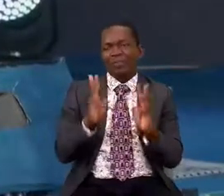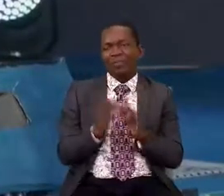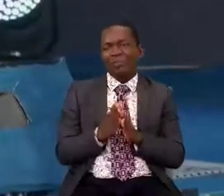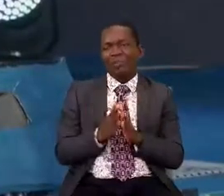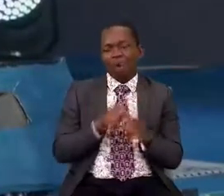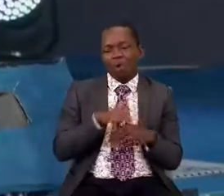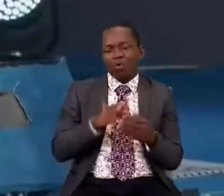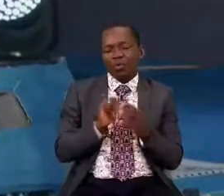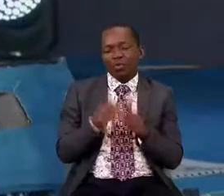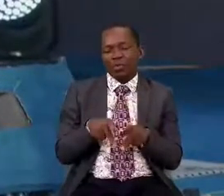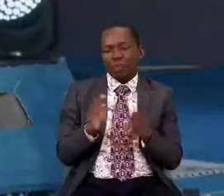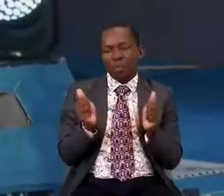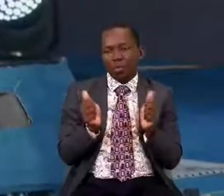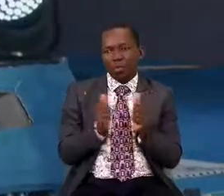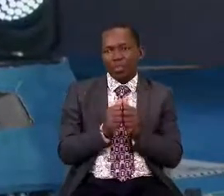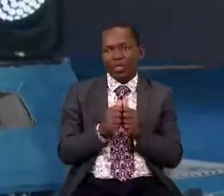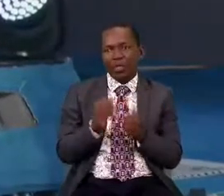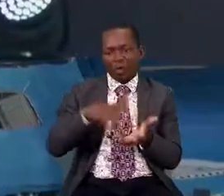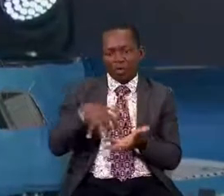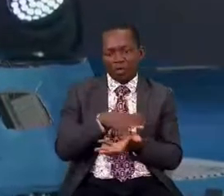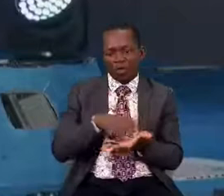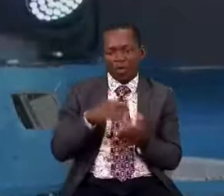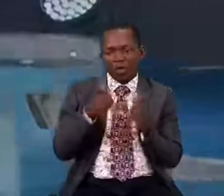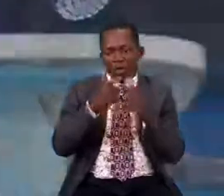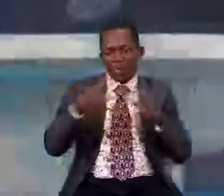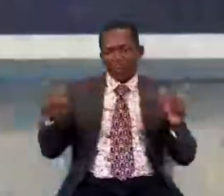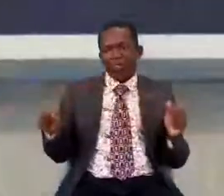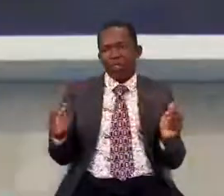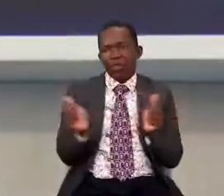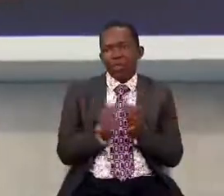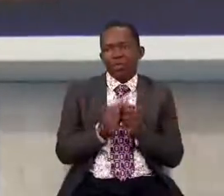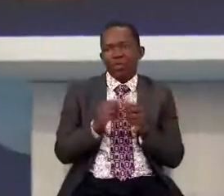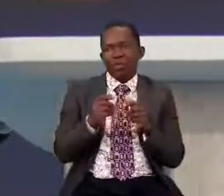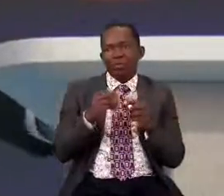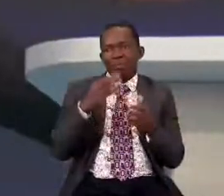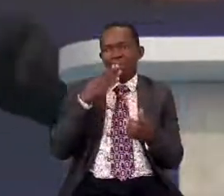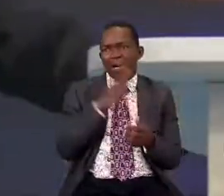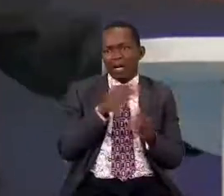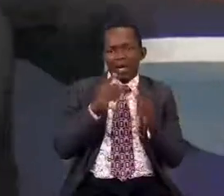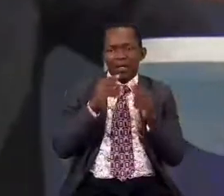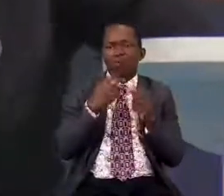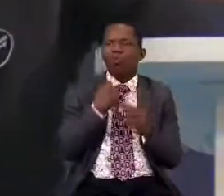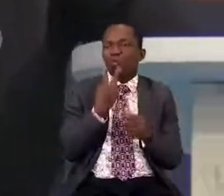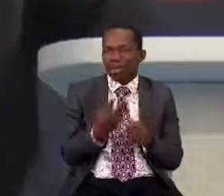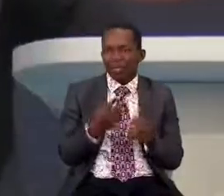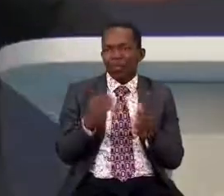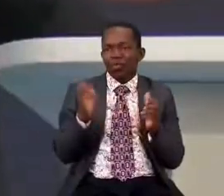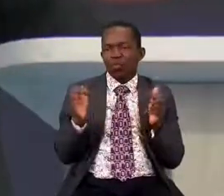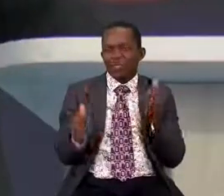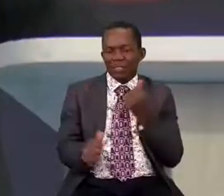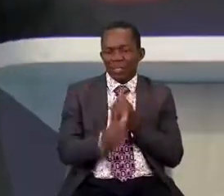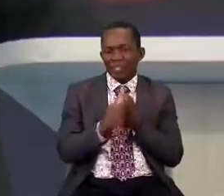durs, avec leur force brutale, et comme tu viens, et tu comptes